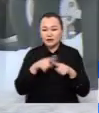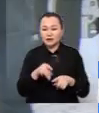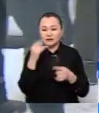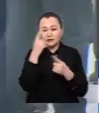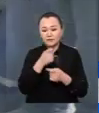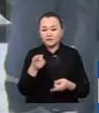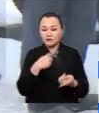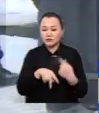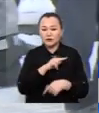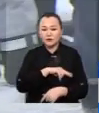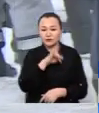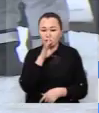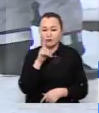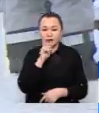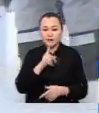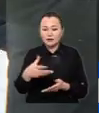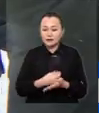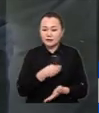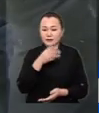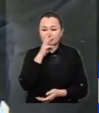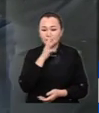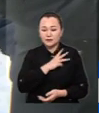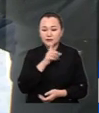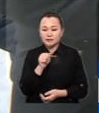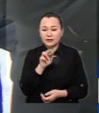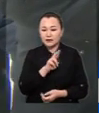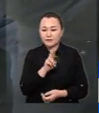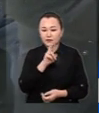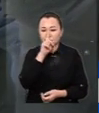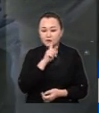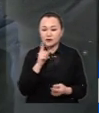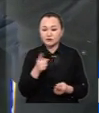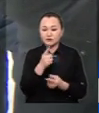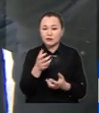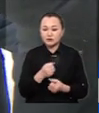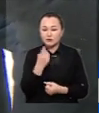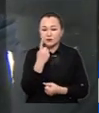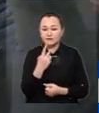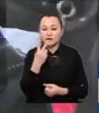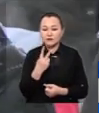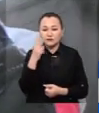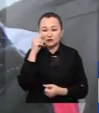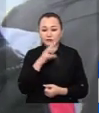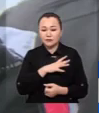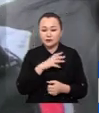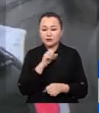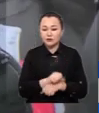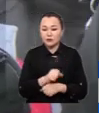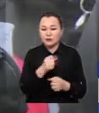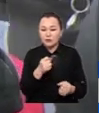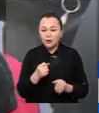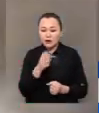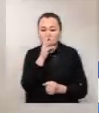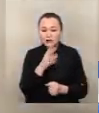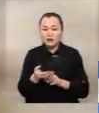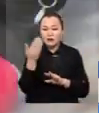что не вернутся к работе, пока им не выплатят зарплату за январь. Обычно они получали ее 1-2 числа. Перебои с выплатой в компании